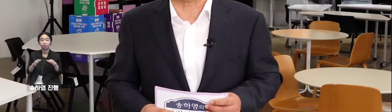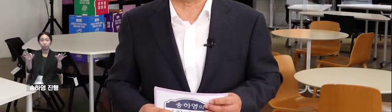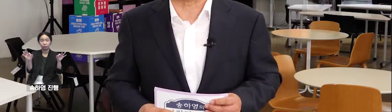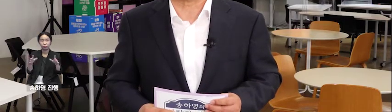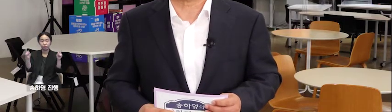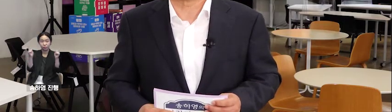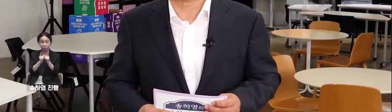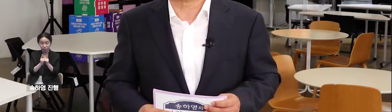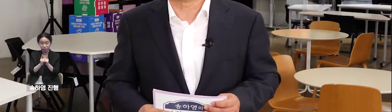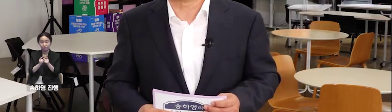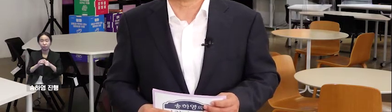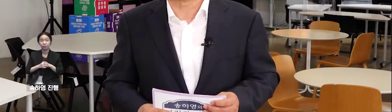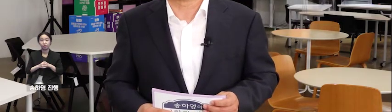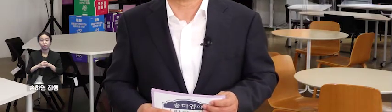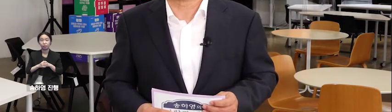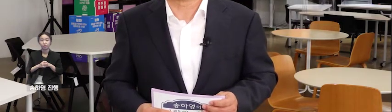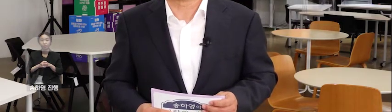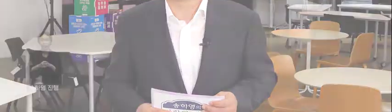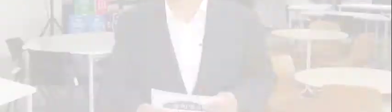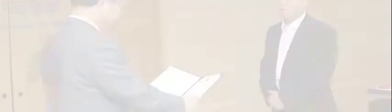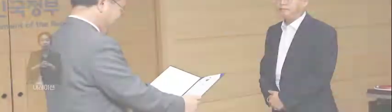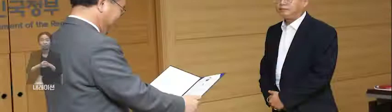함께 만나보시죠.